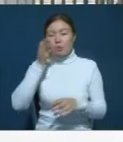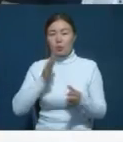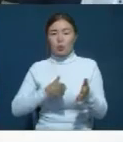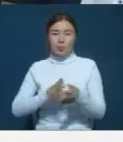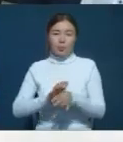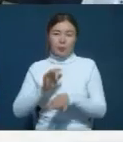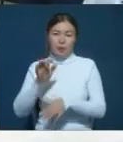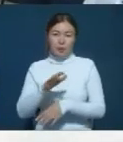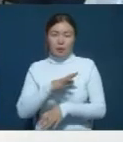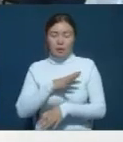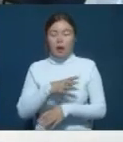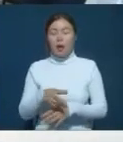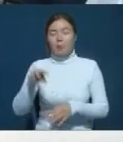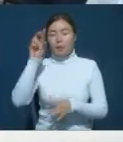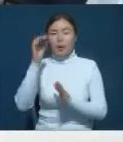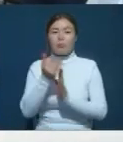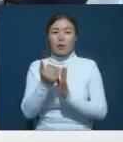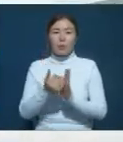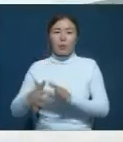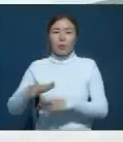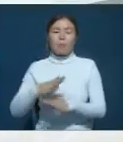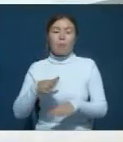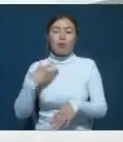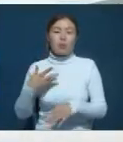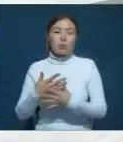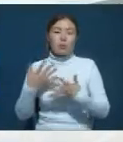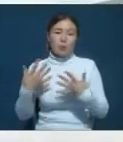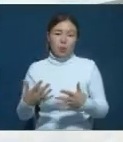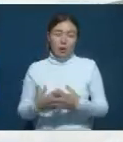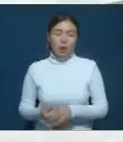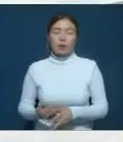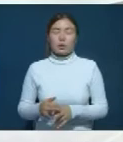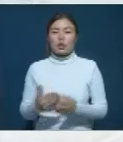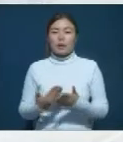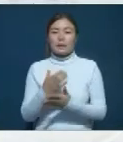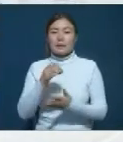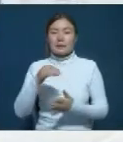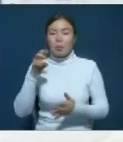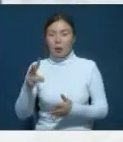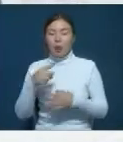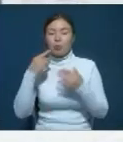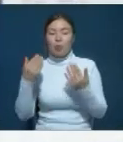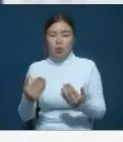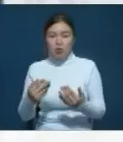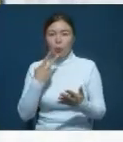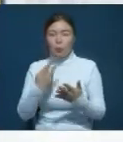жолданды. Бұл мемлекеттік бағдарламаның өңірге тигізген пайдасының бір парасы ғана. Жаңа серпіндіктердің айтуынша бұл